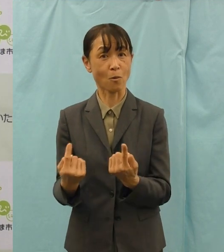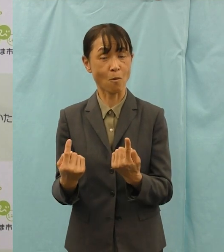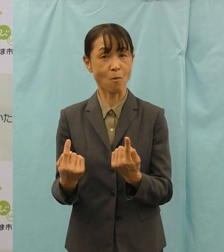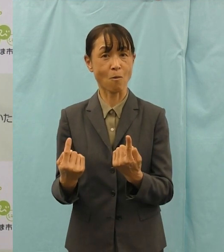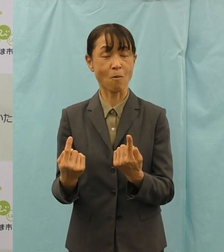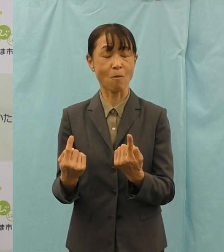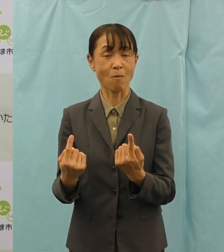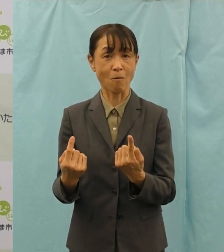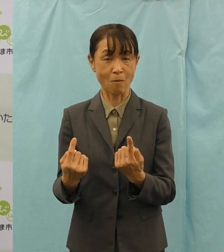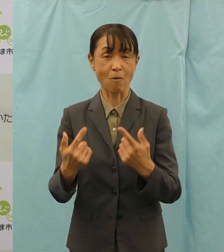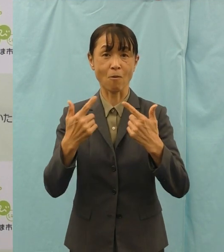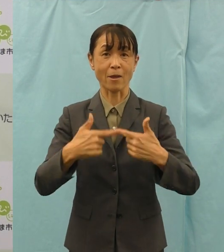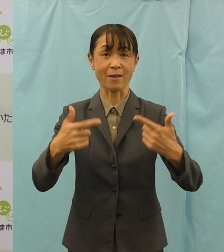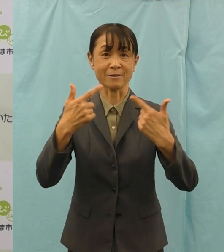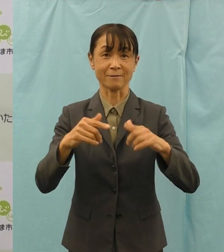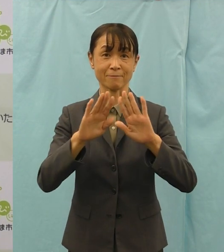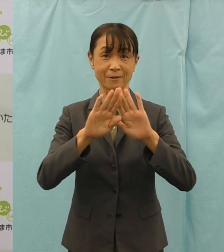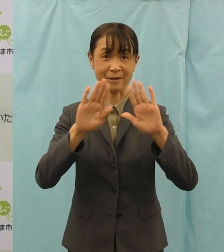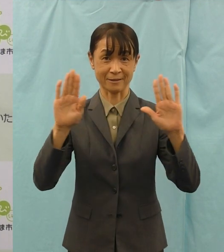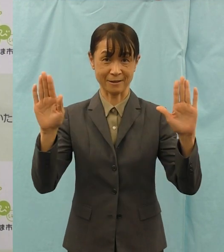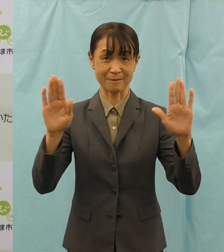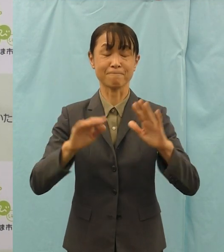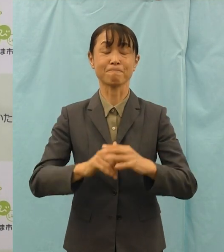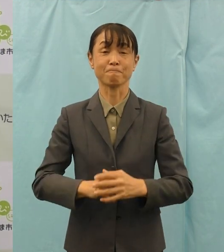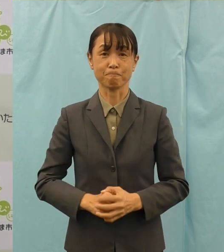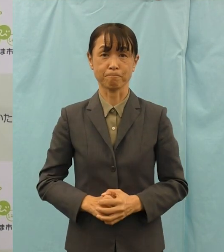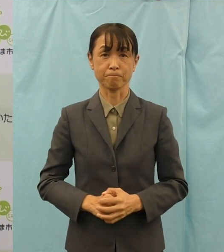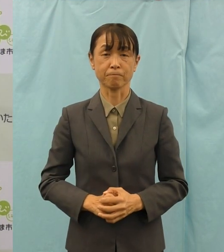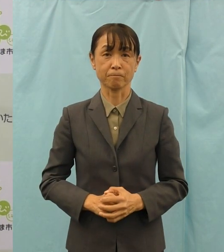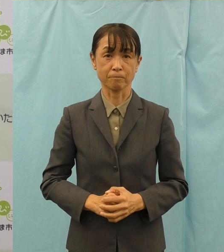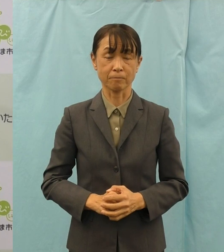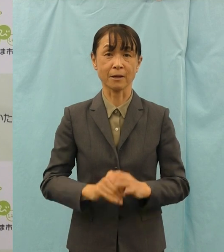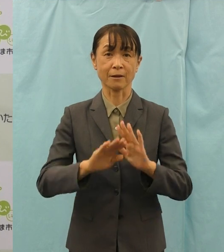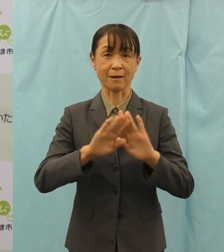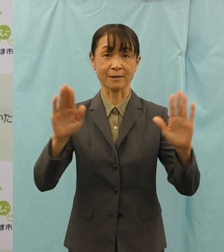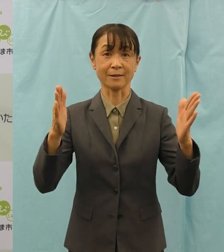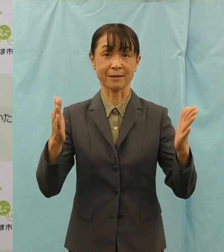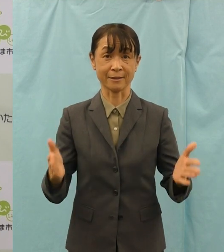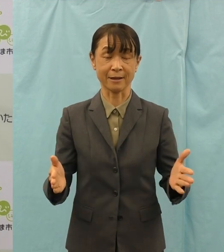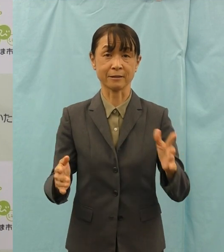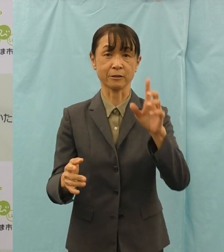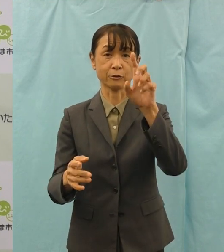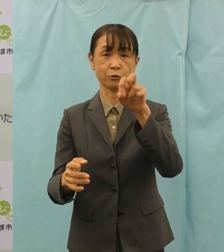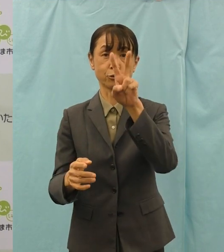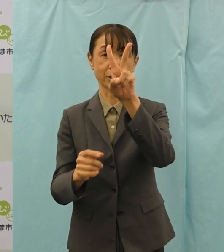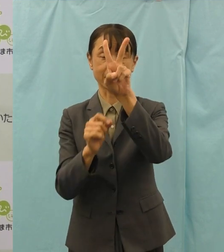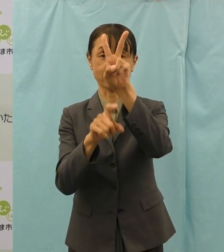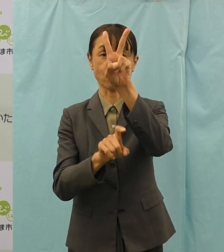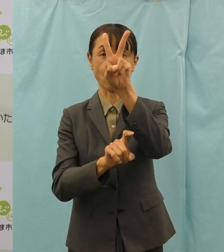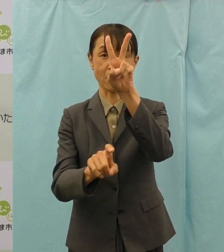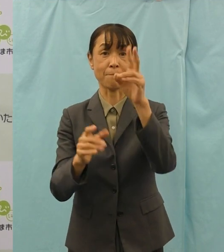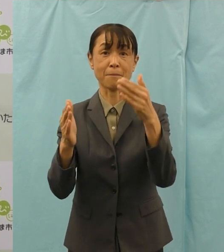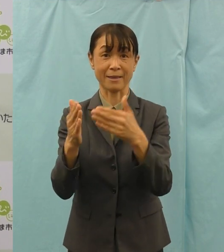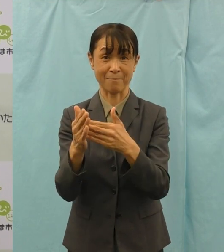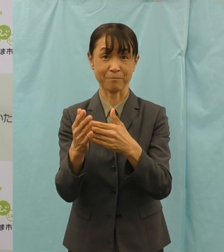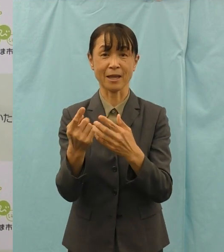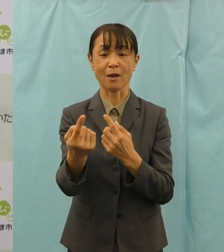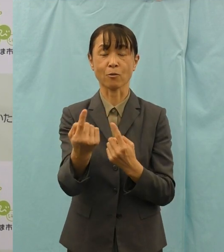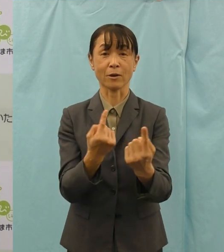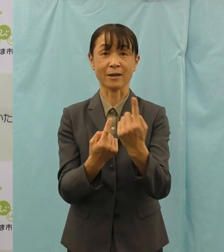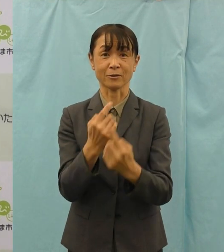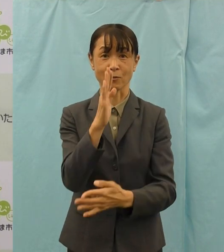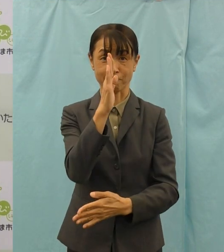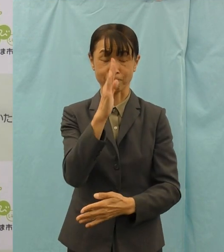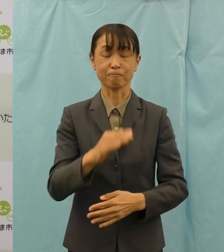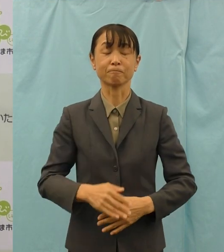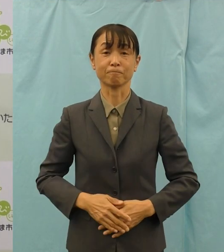やイベントなどが連日開催されます。12月10日までの会期中にぜひご来場